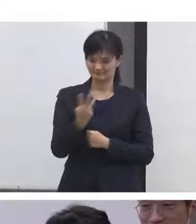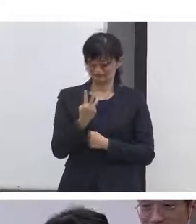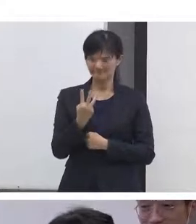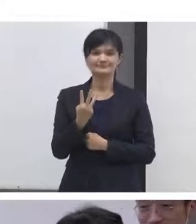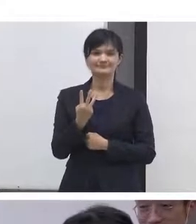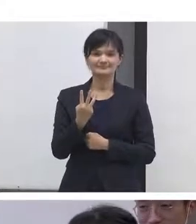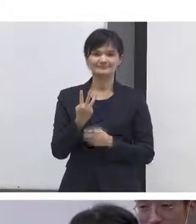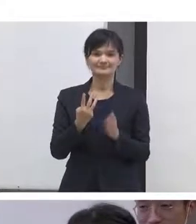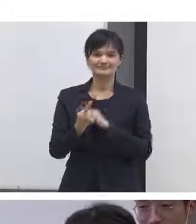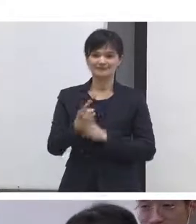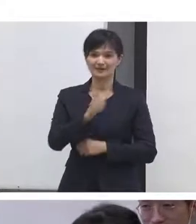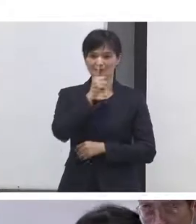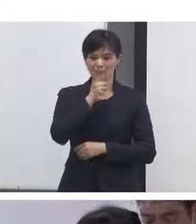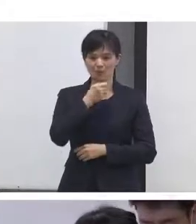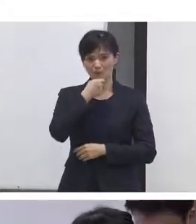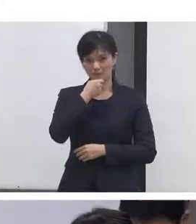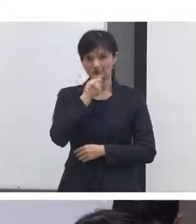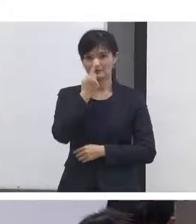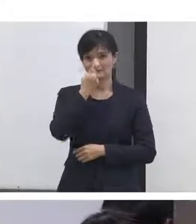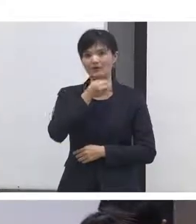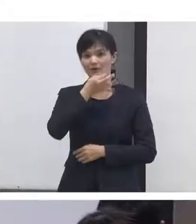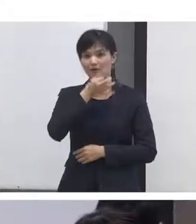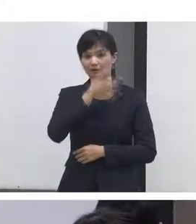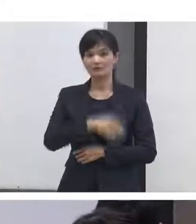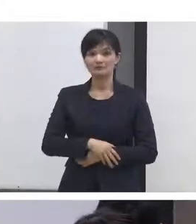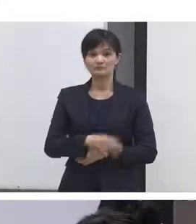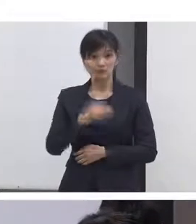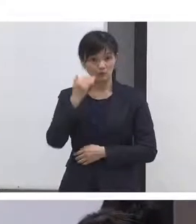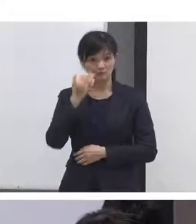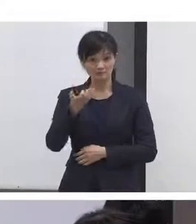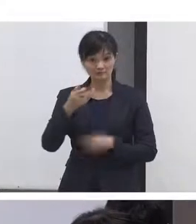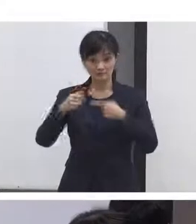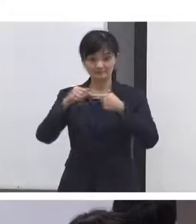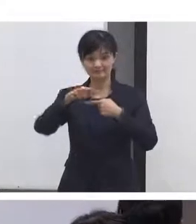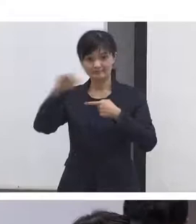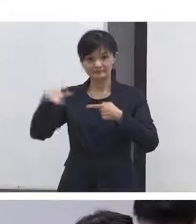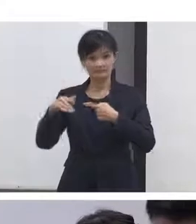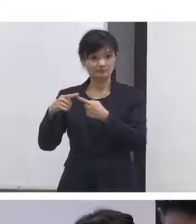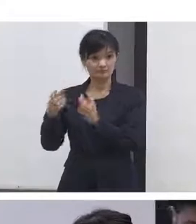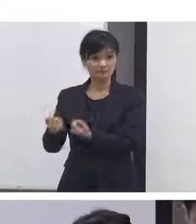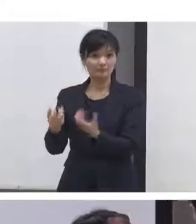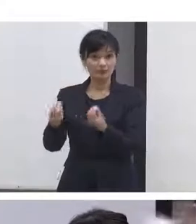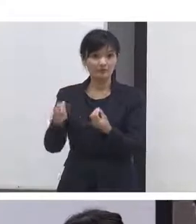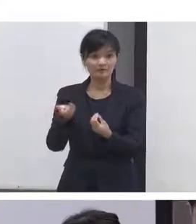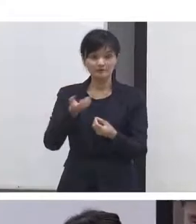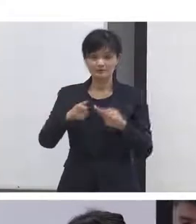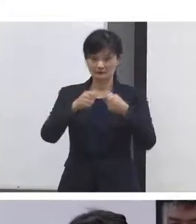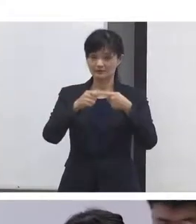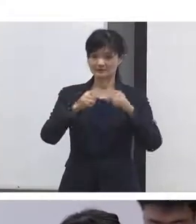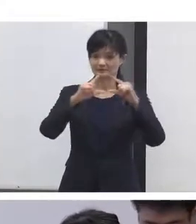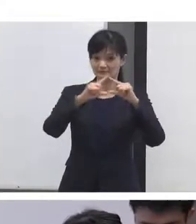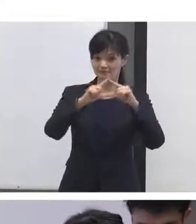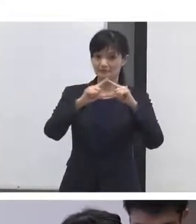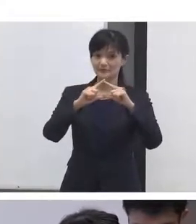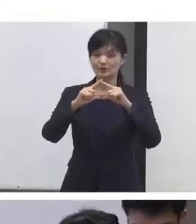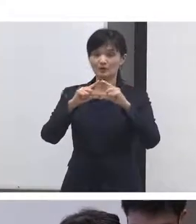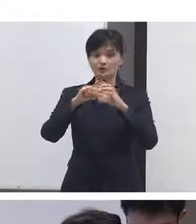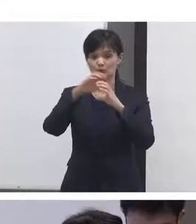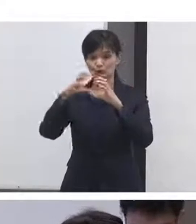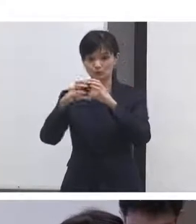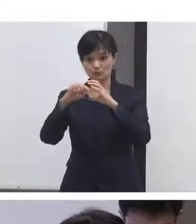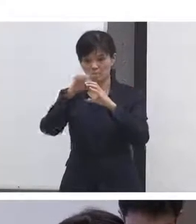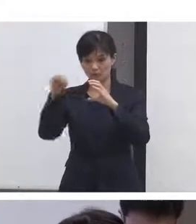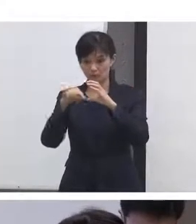支这样。那就是其实你们刚刚如果没有在第一场，第一场有那个三角形跟椭圆形，上面有六个圆嘛。那